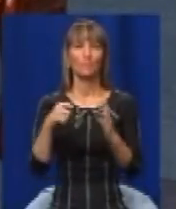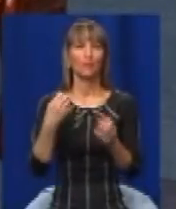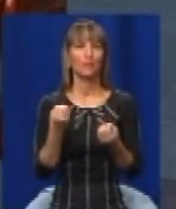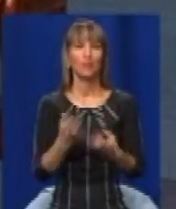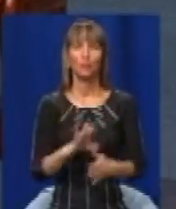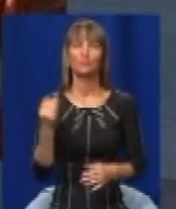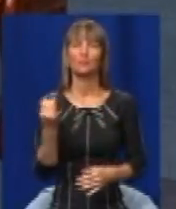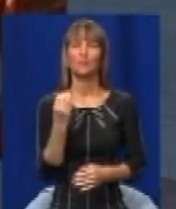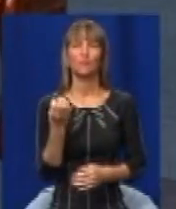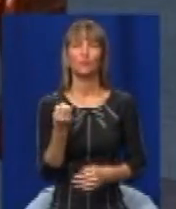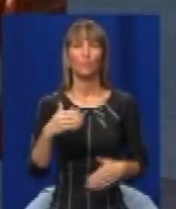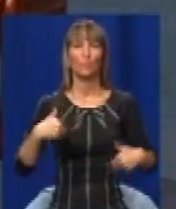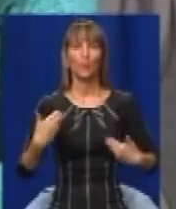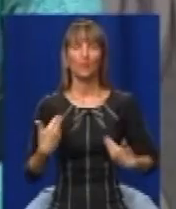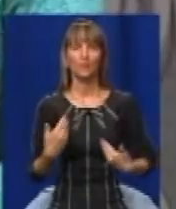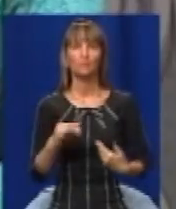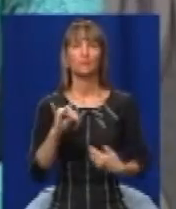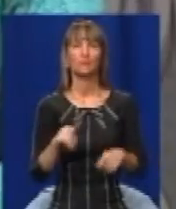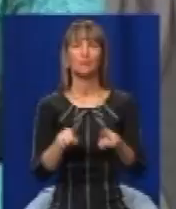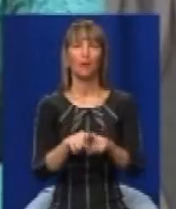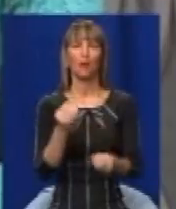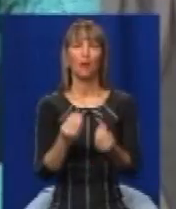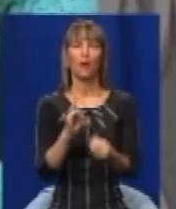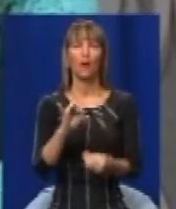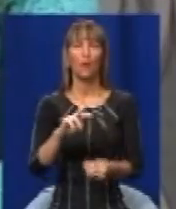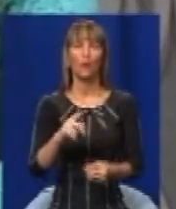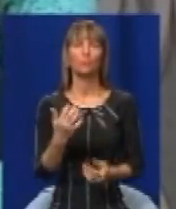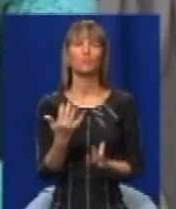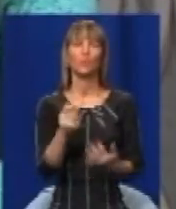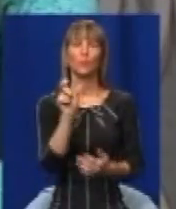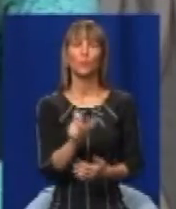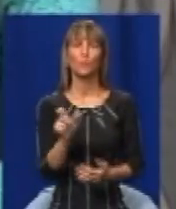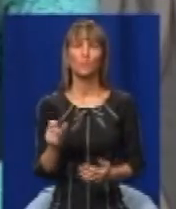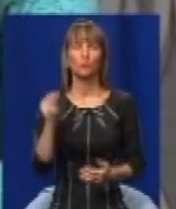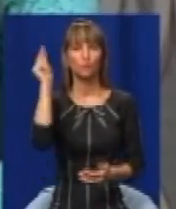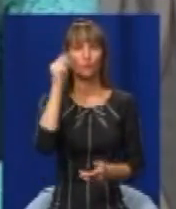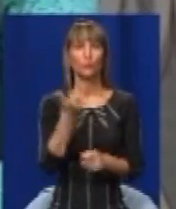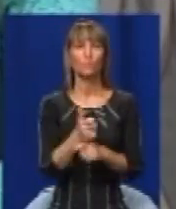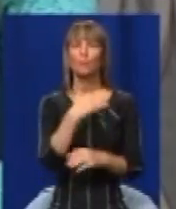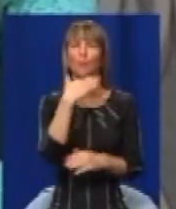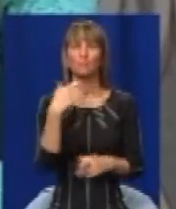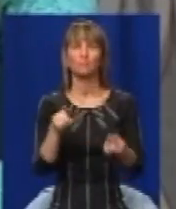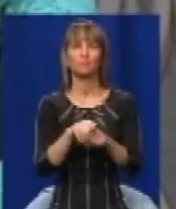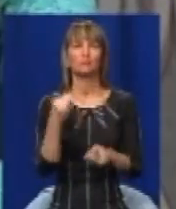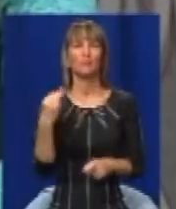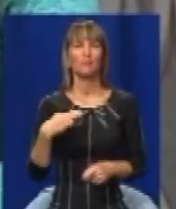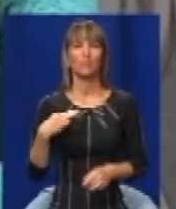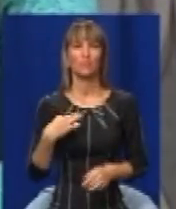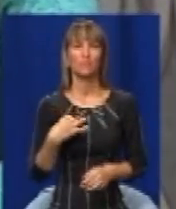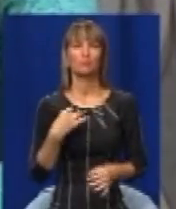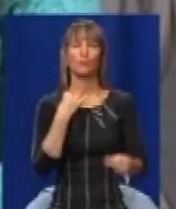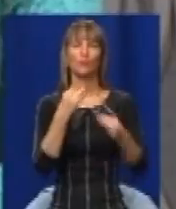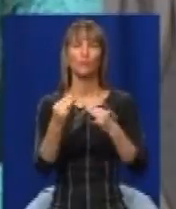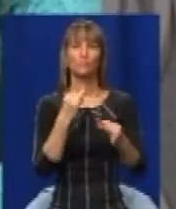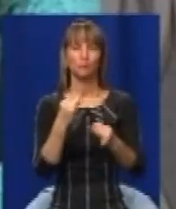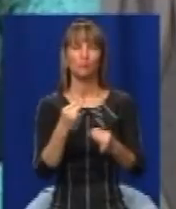просто цікаво, але й корисно, а також грати якусь певну роль, оскільки людина вона вчиться дуже багатьом таким цікавим речам: